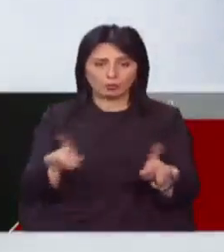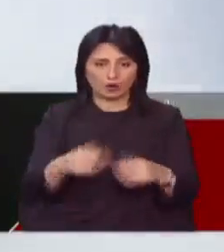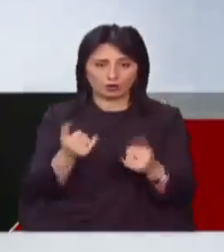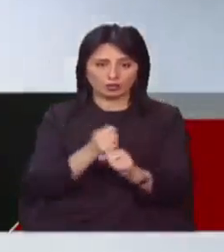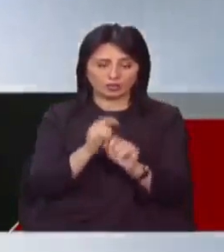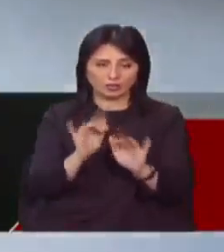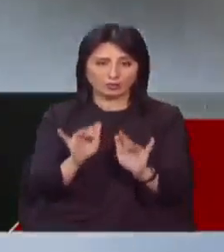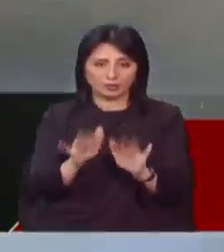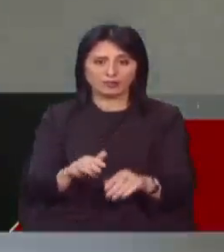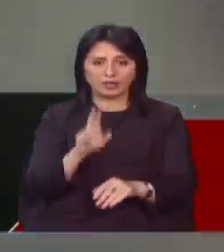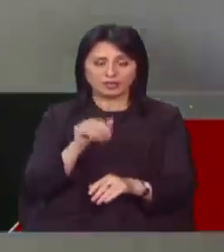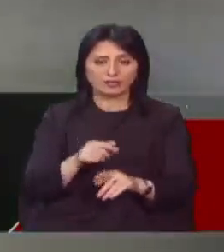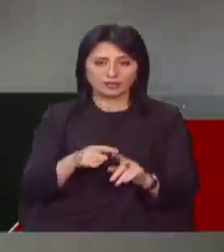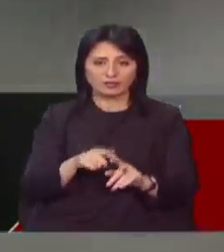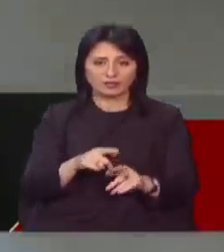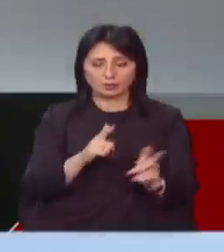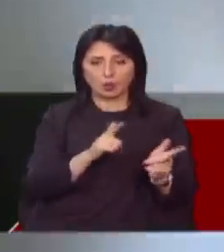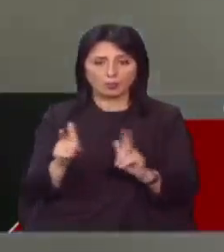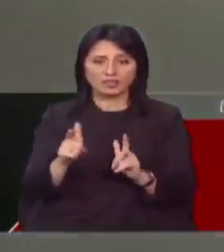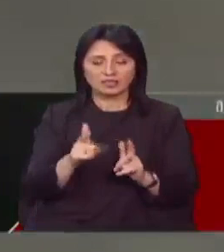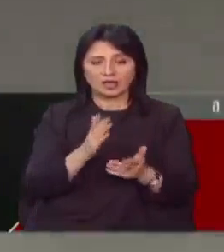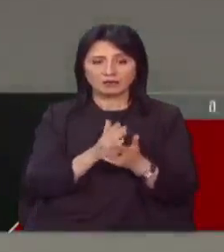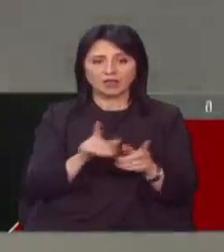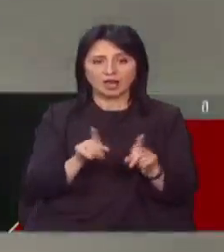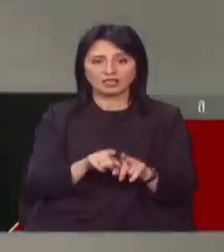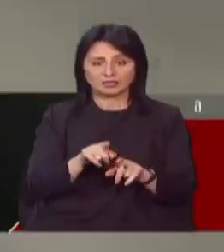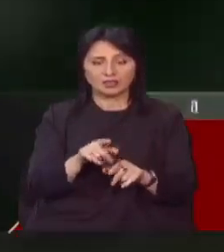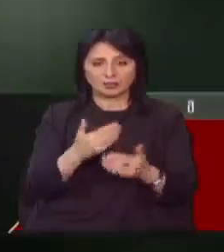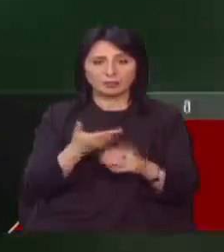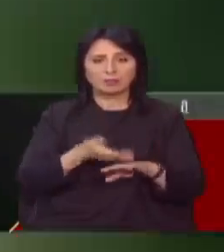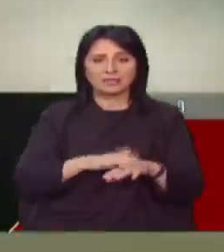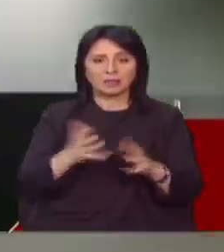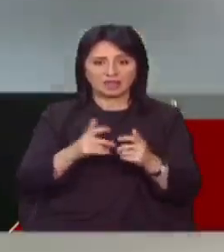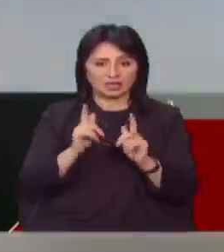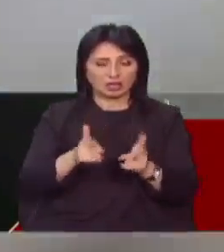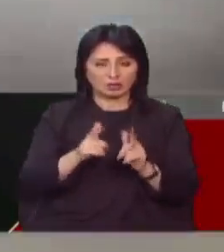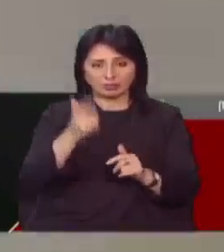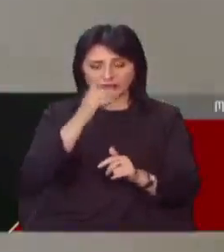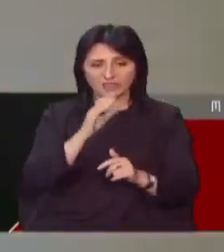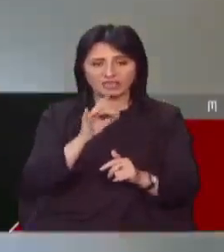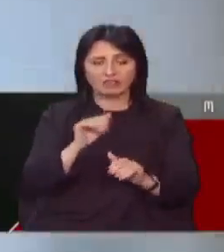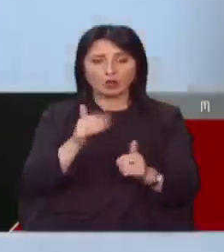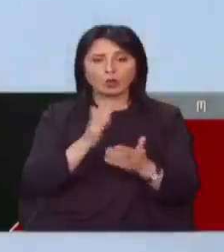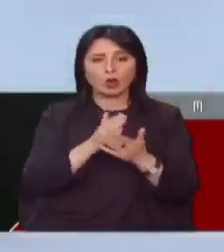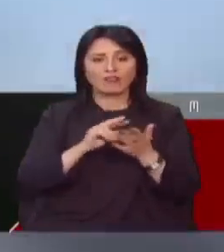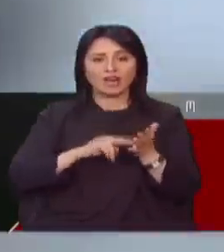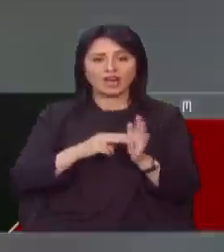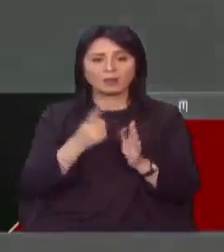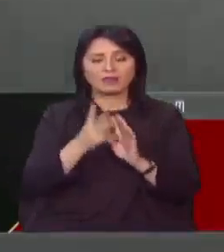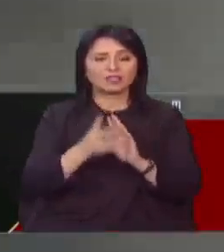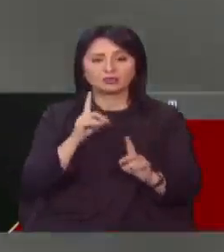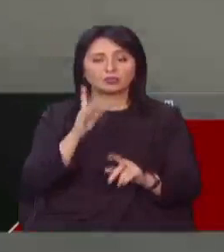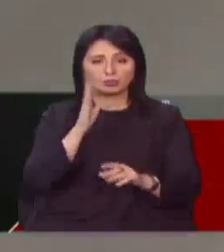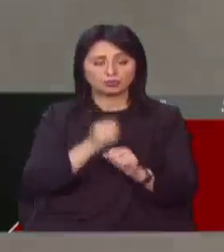ხორციელდება და მობილიზებულია ასე ამასთანავე მძიმე ტექნიკა. ბატონო სერგი, როგორი არის გეგმა პირველ